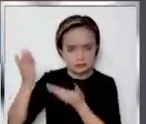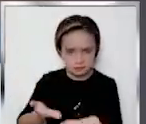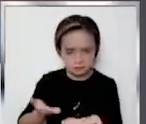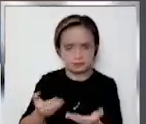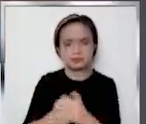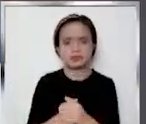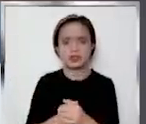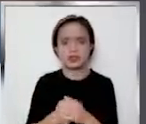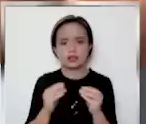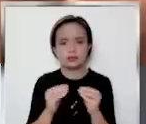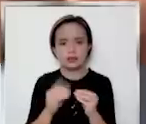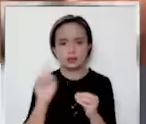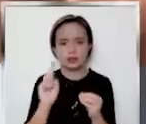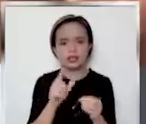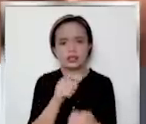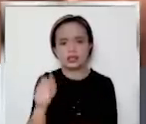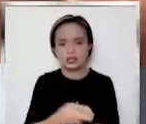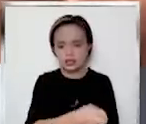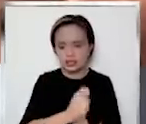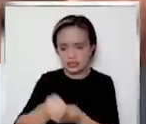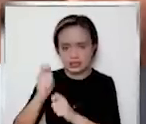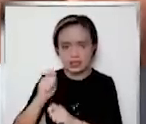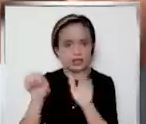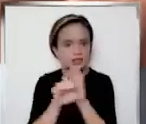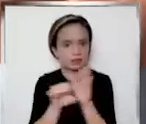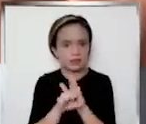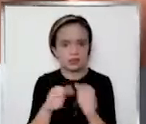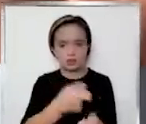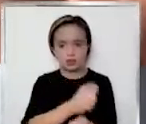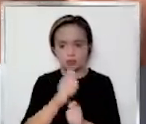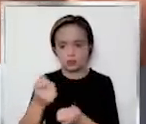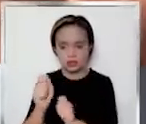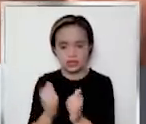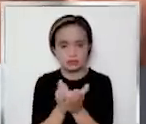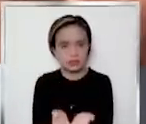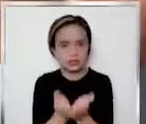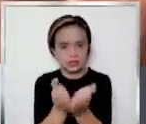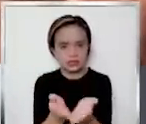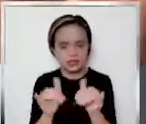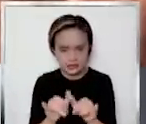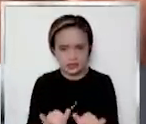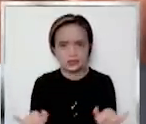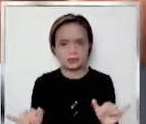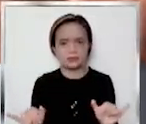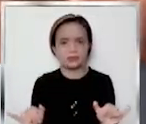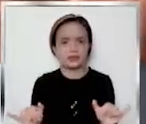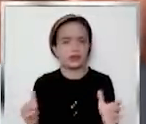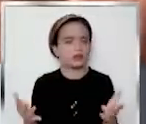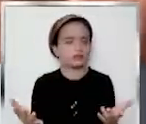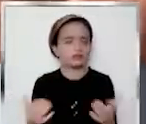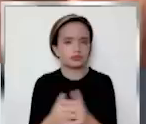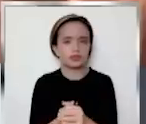lamang po yung nawawalan. Yung mga commercial fishing vessel naman po ay patuloy po yung pagdambong doon sa ating likas na